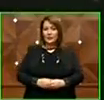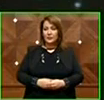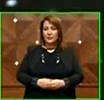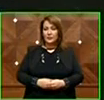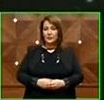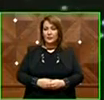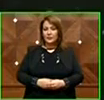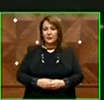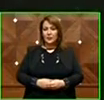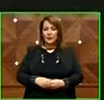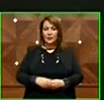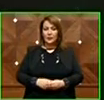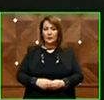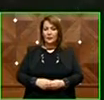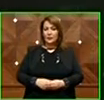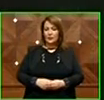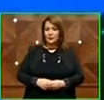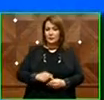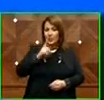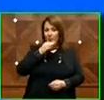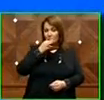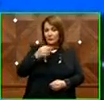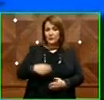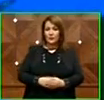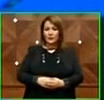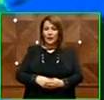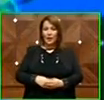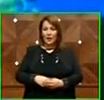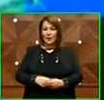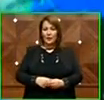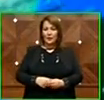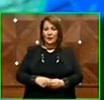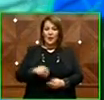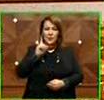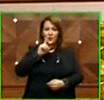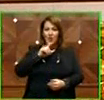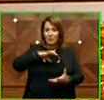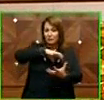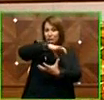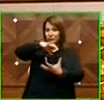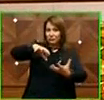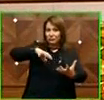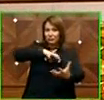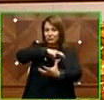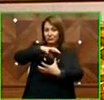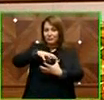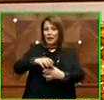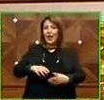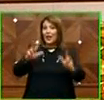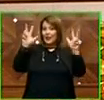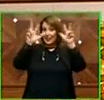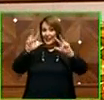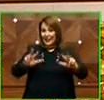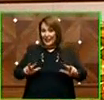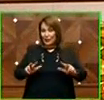ذلك. سيد شرفي قبل ذلك رانا نشوفه في هذا الكرة الأرضية ما ننساوش. هناك معطيات تكنولوجية ممكن تكلمنا